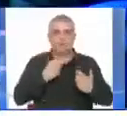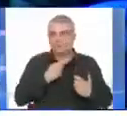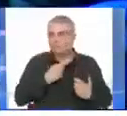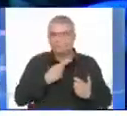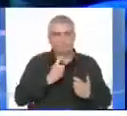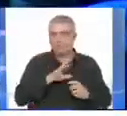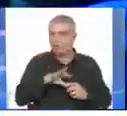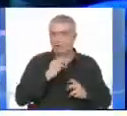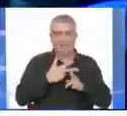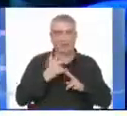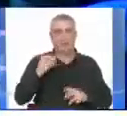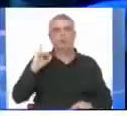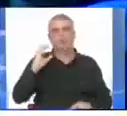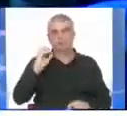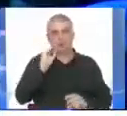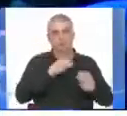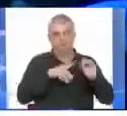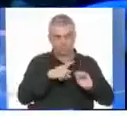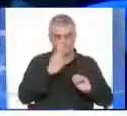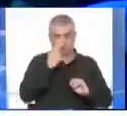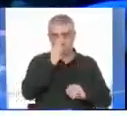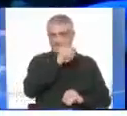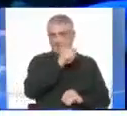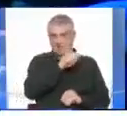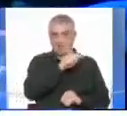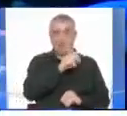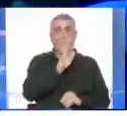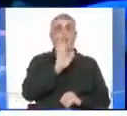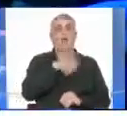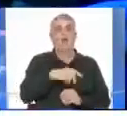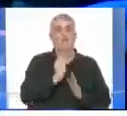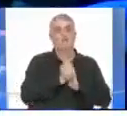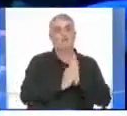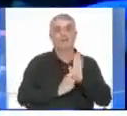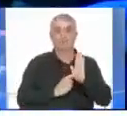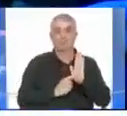לא רק גילו שיוסי כהן, מבקר שם, אלא מזכר